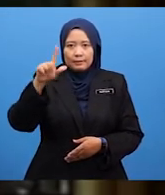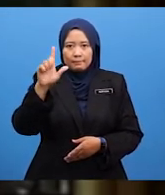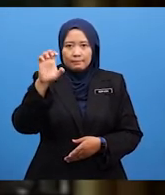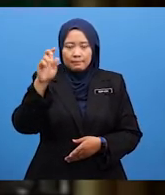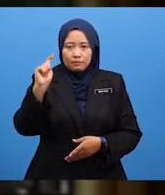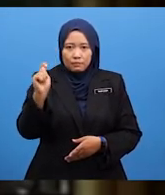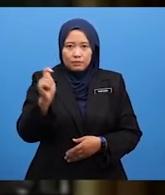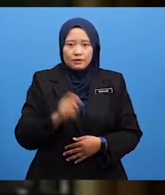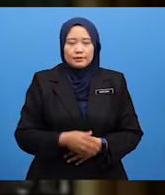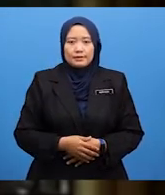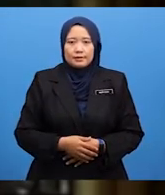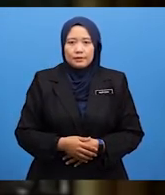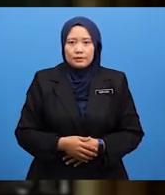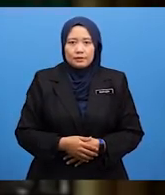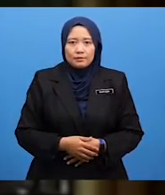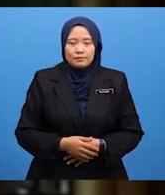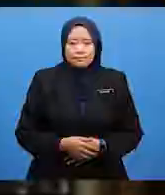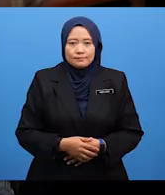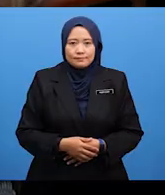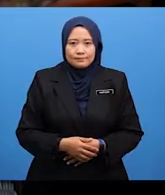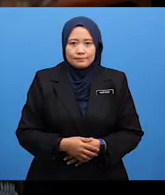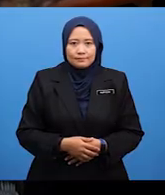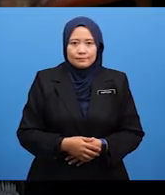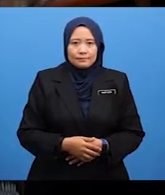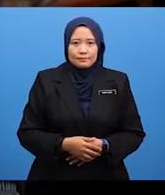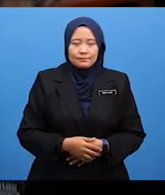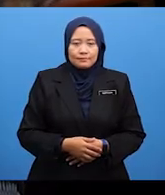Triplet daripada A. Daripada A. Okey.